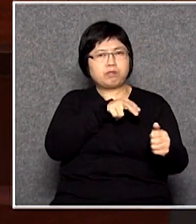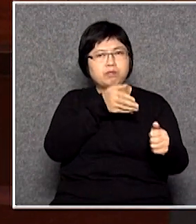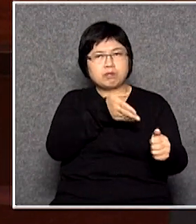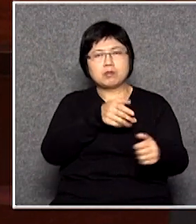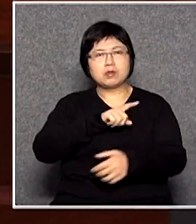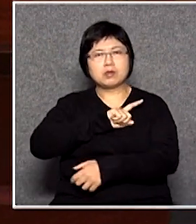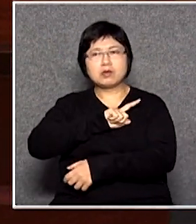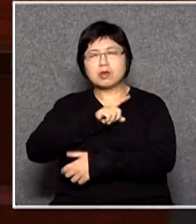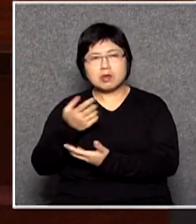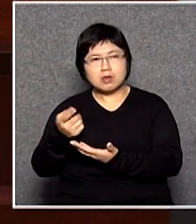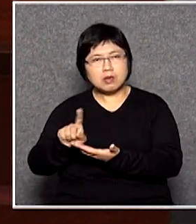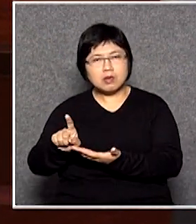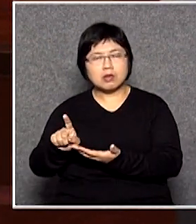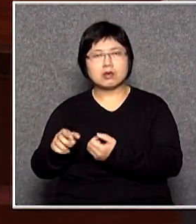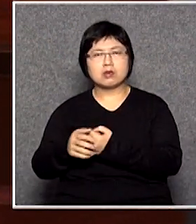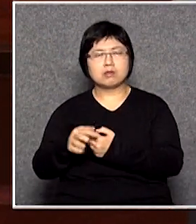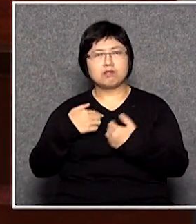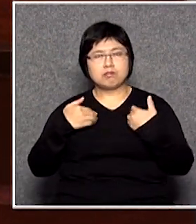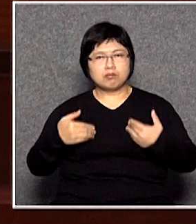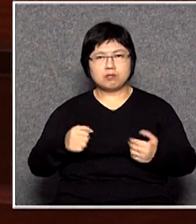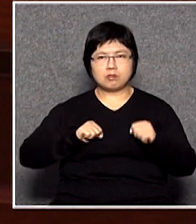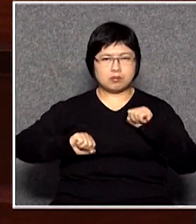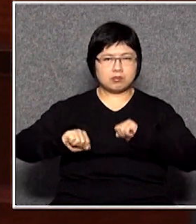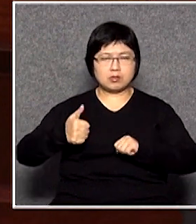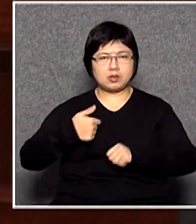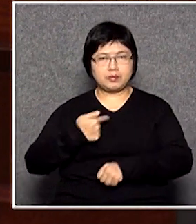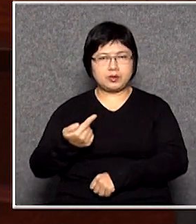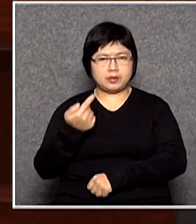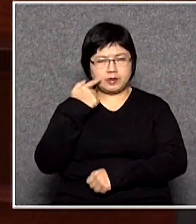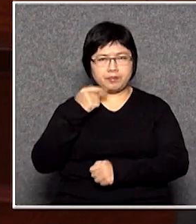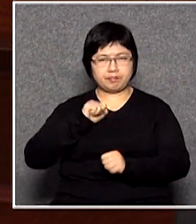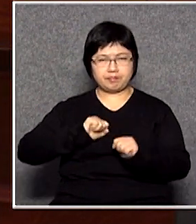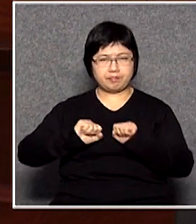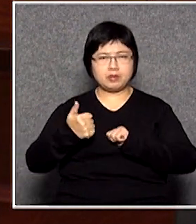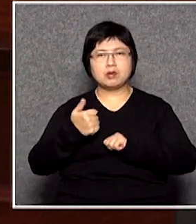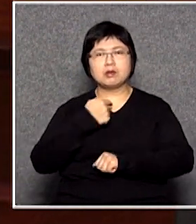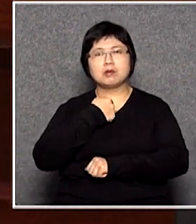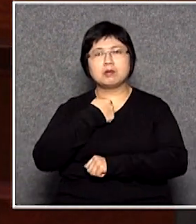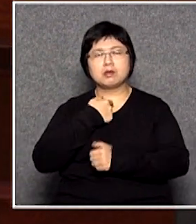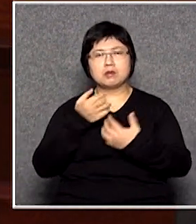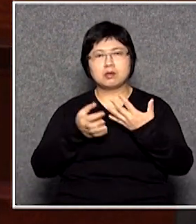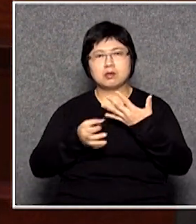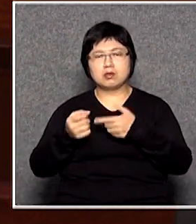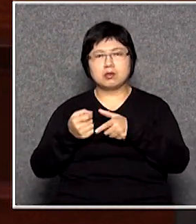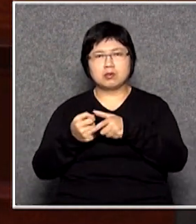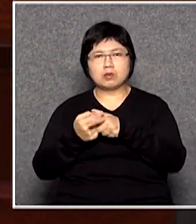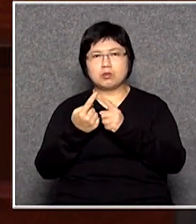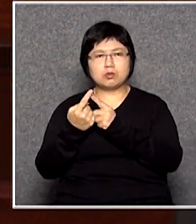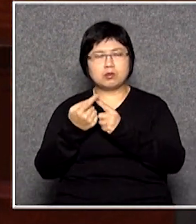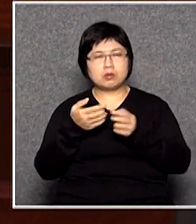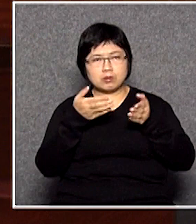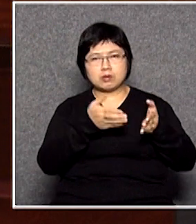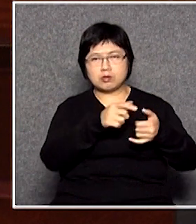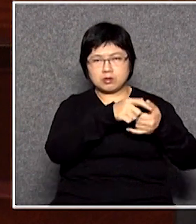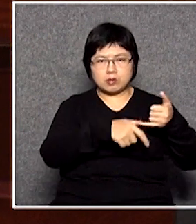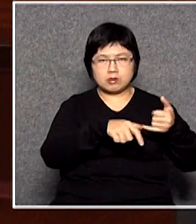吧？所以你一定要以身作則，嚴於律己，是吧？提升公眾對議員參政的